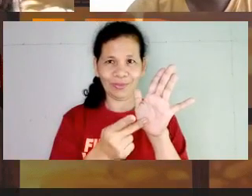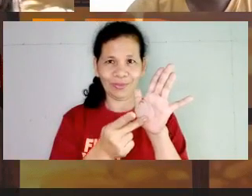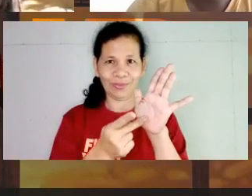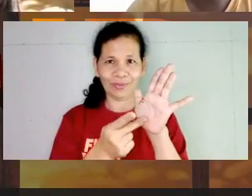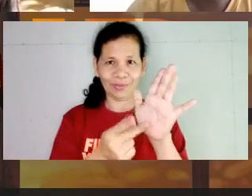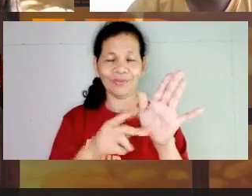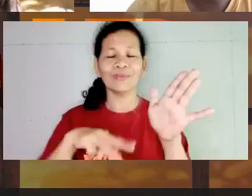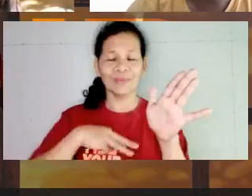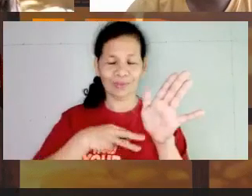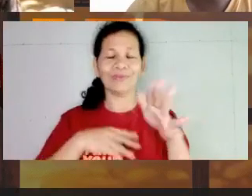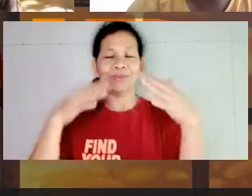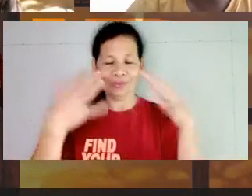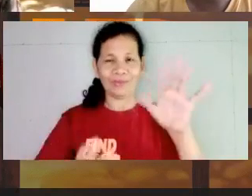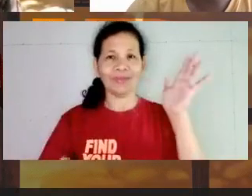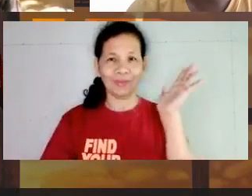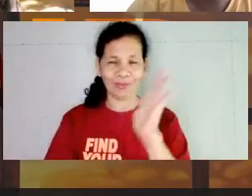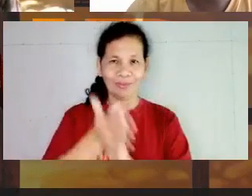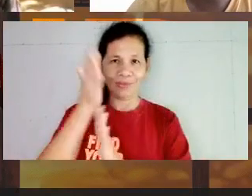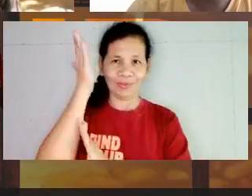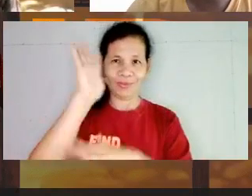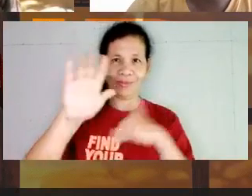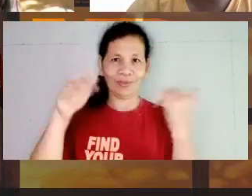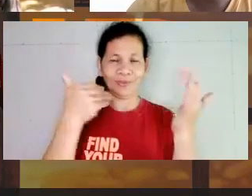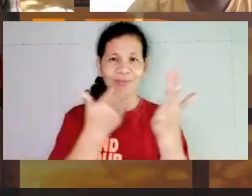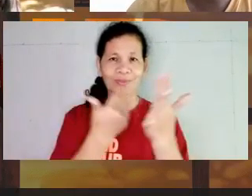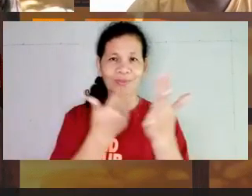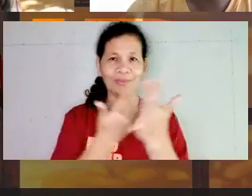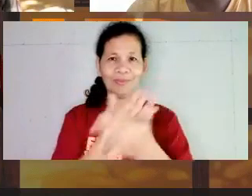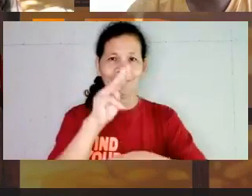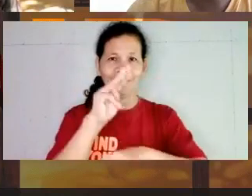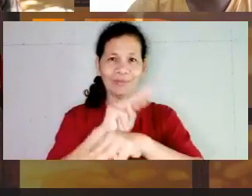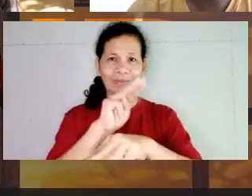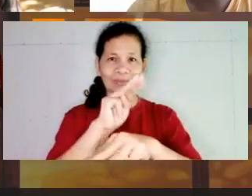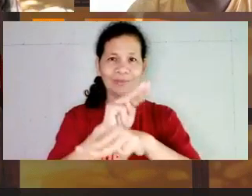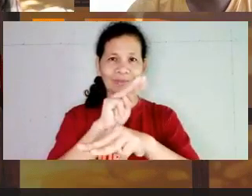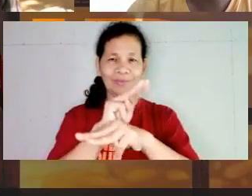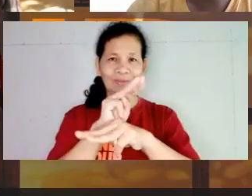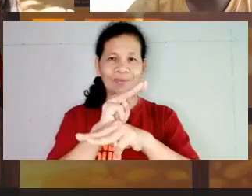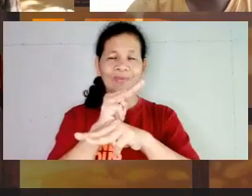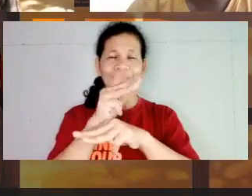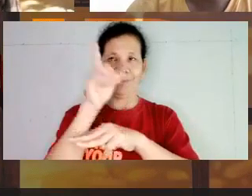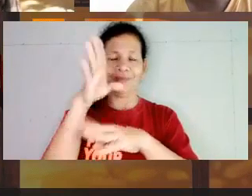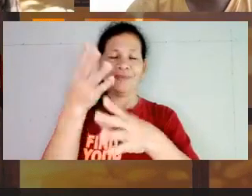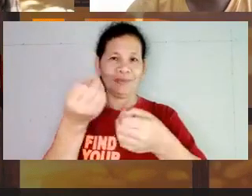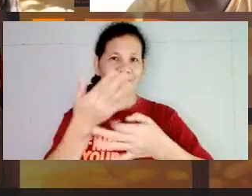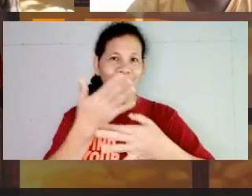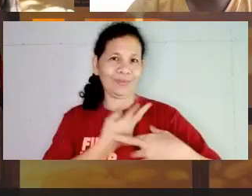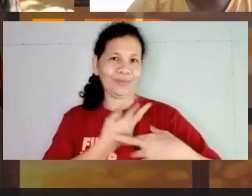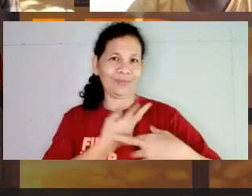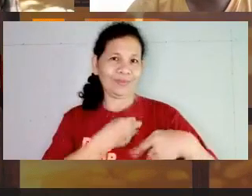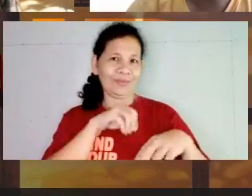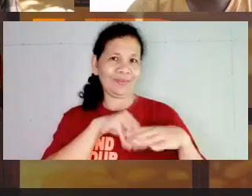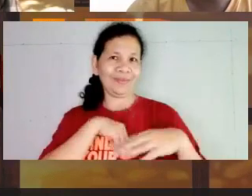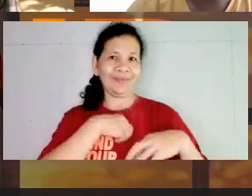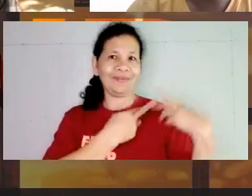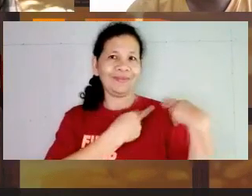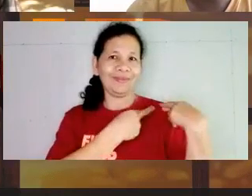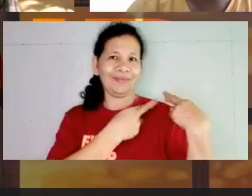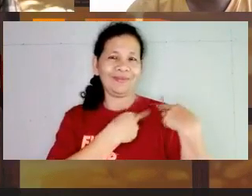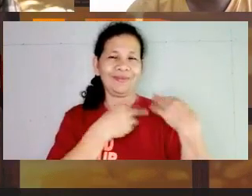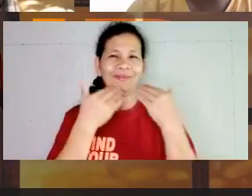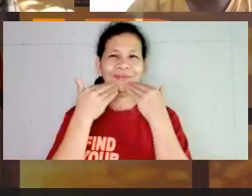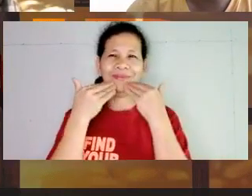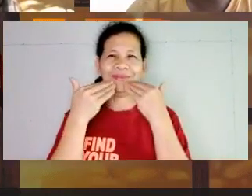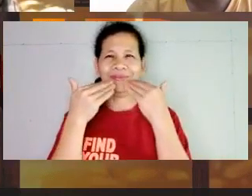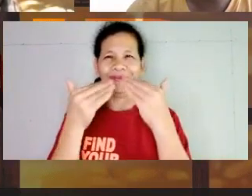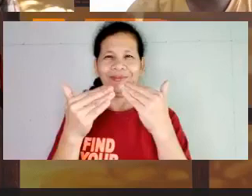napagtagumpayan lang po natin ang mga gawain na iniatang sa atin. Okay, thank you so much Ma'am Mylin